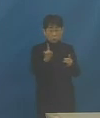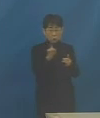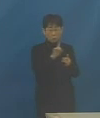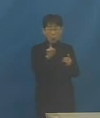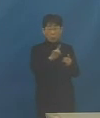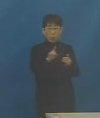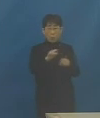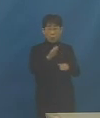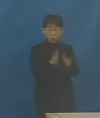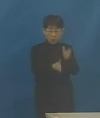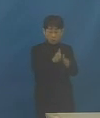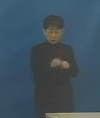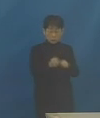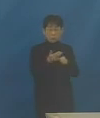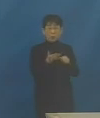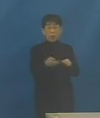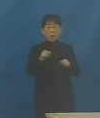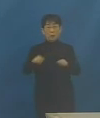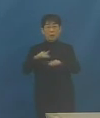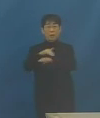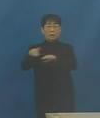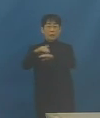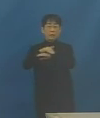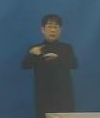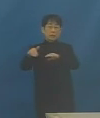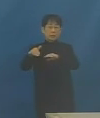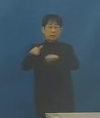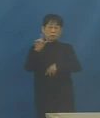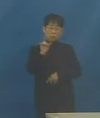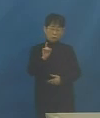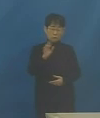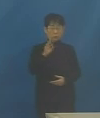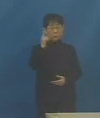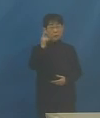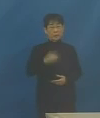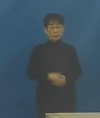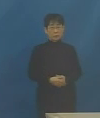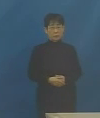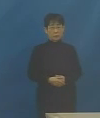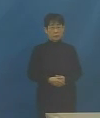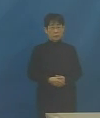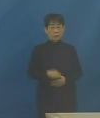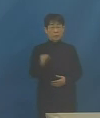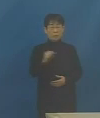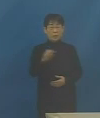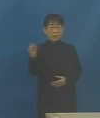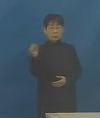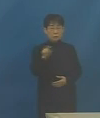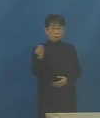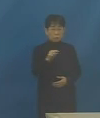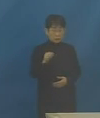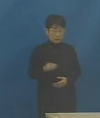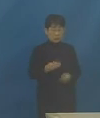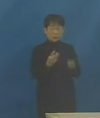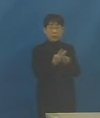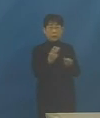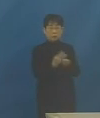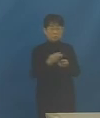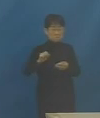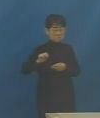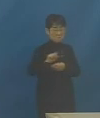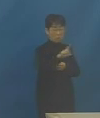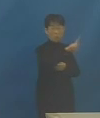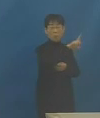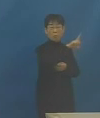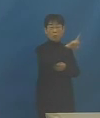大きな戦略目標になると思いますでまたの急速にこうせり上がってくるそういうカーブ